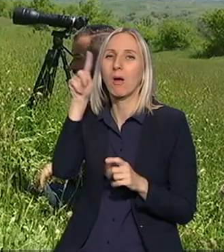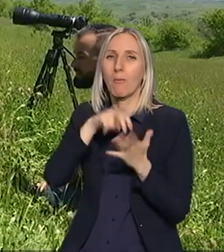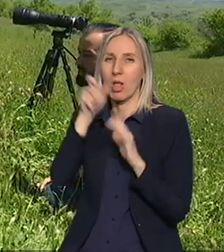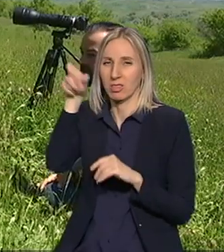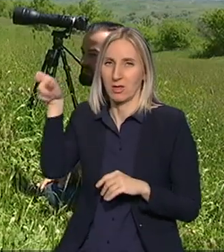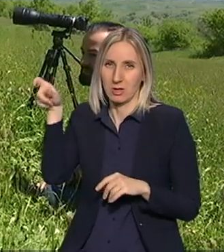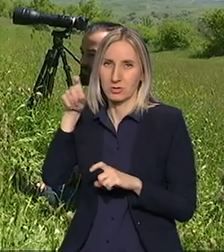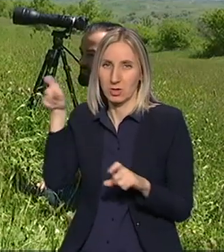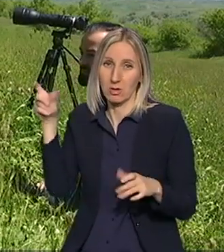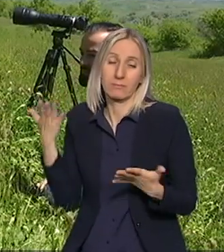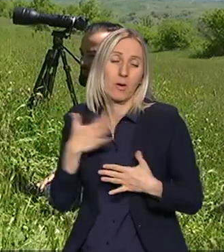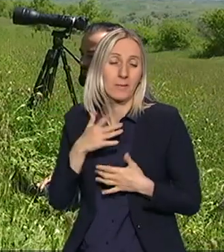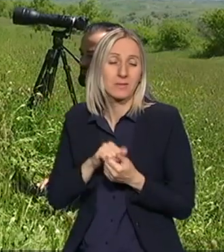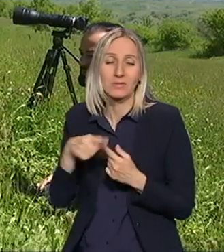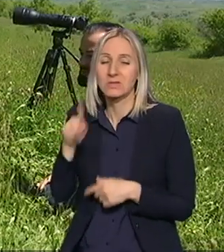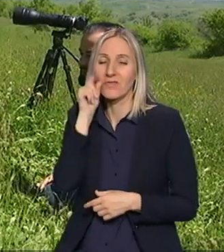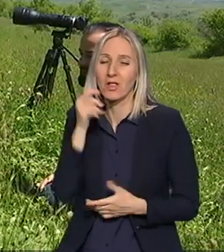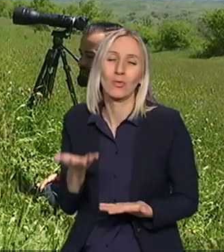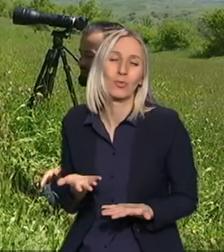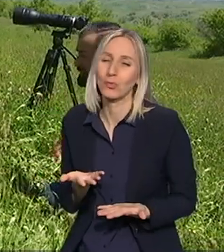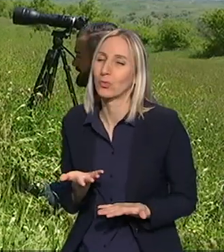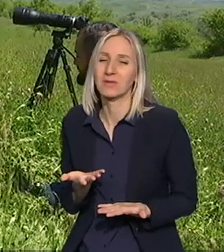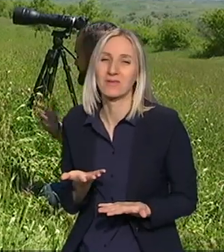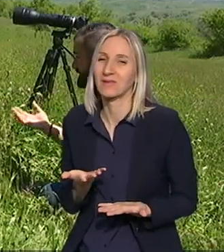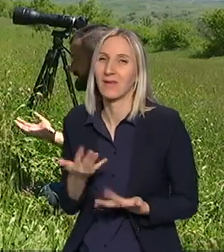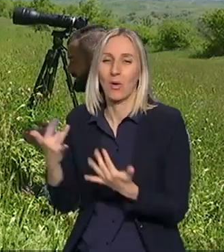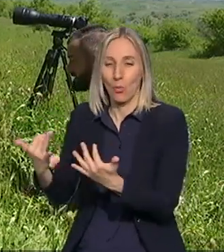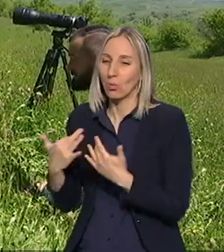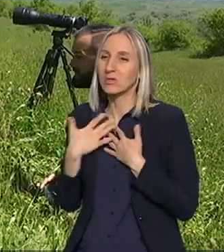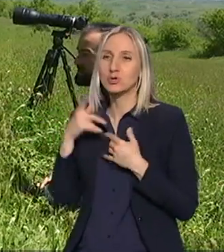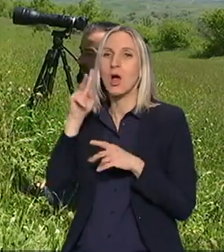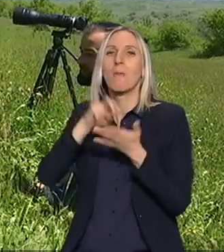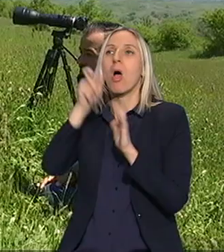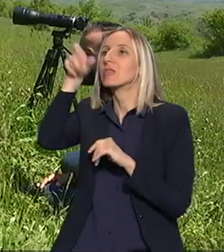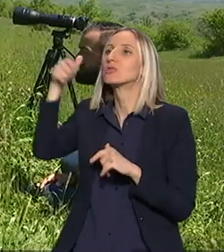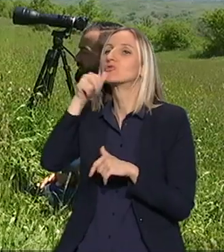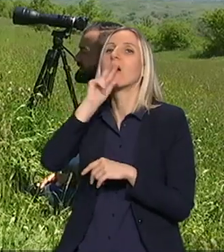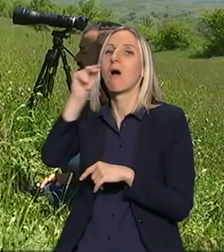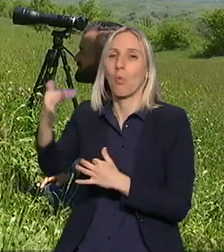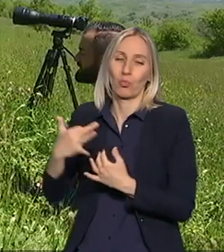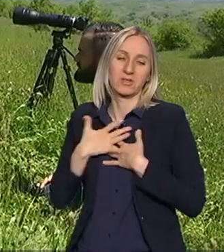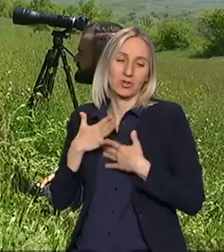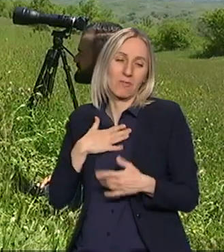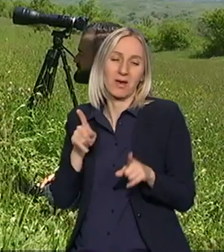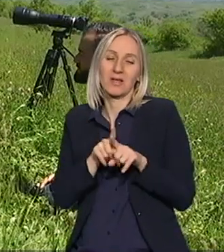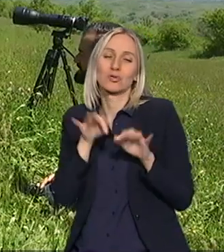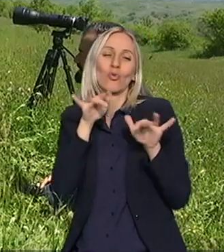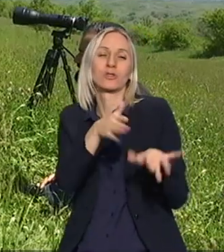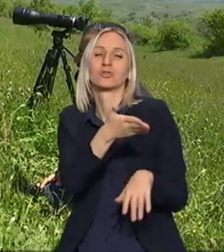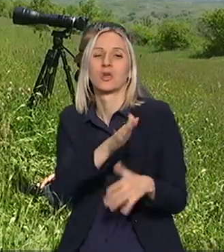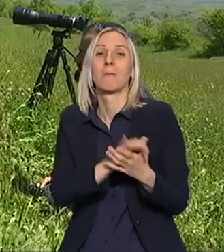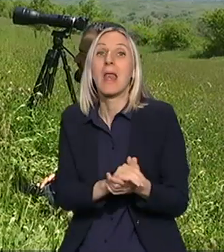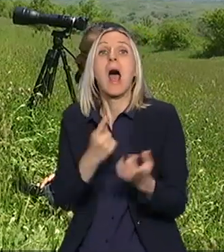ljudi, koliko god uticalo loše i na mene, isto utiče i na njega. Ali naravno, nikad prijateljstvo nije došlo